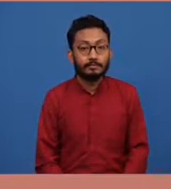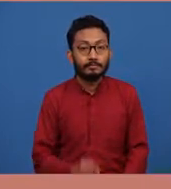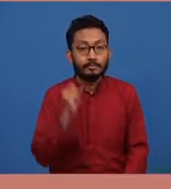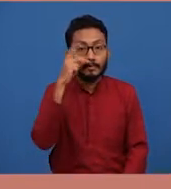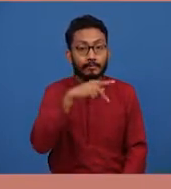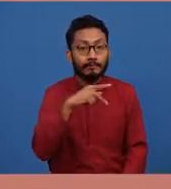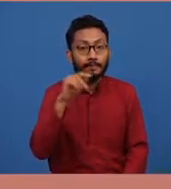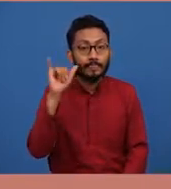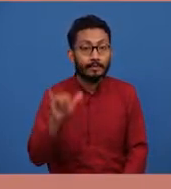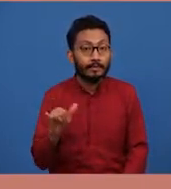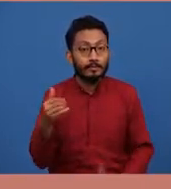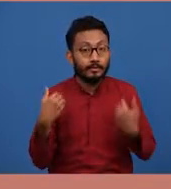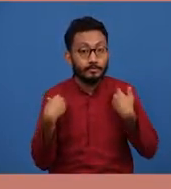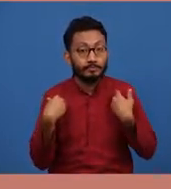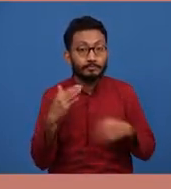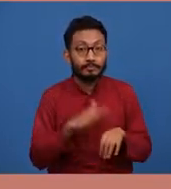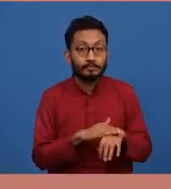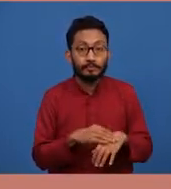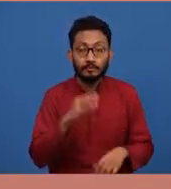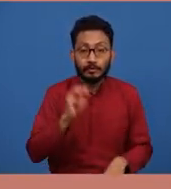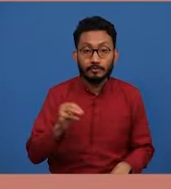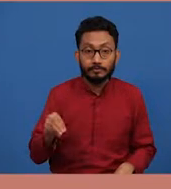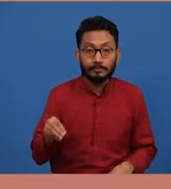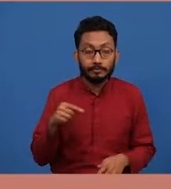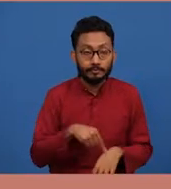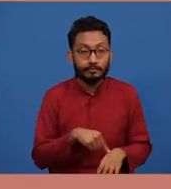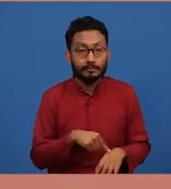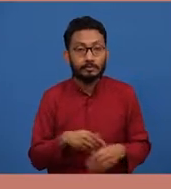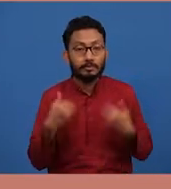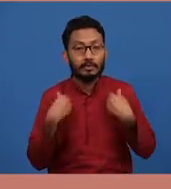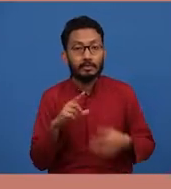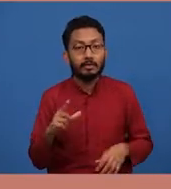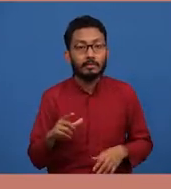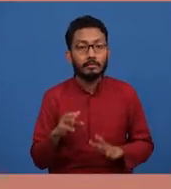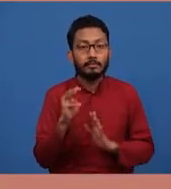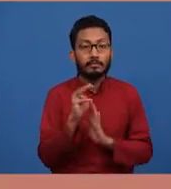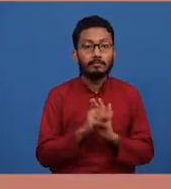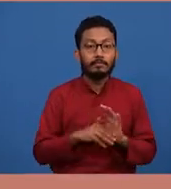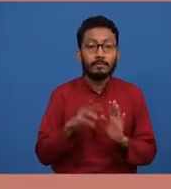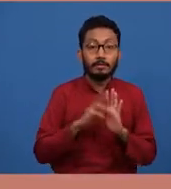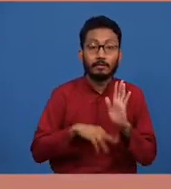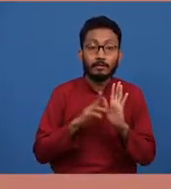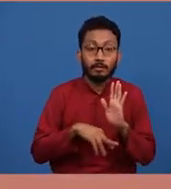sikap yang ada pada murid ini adalah merendah diri